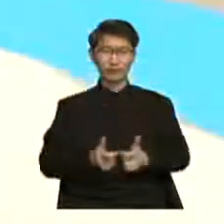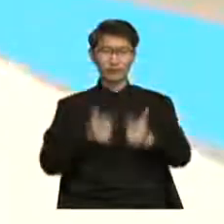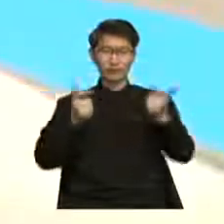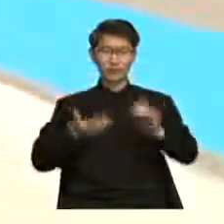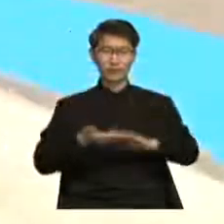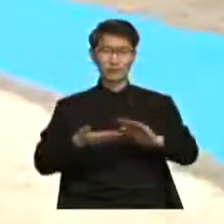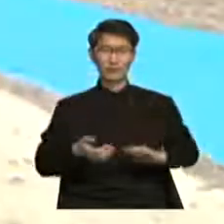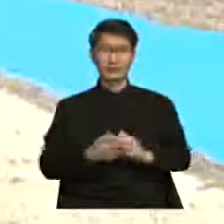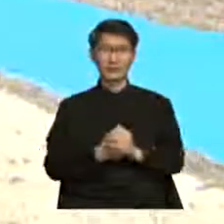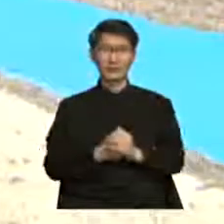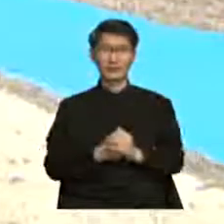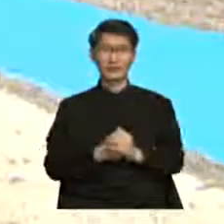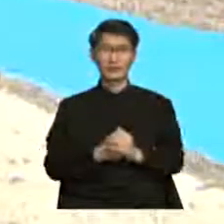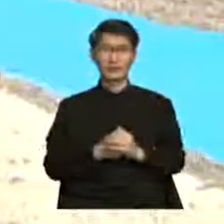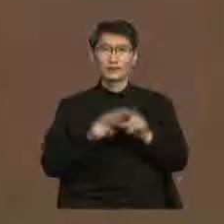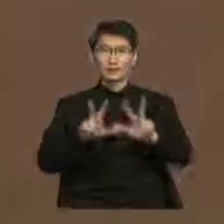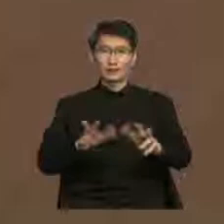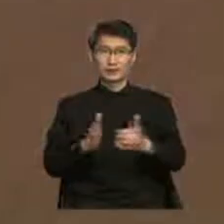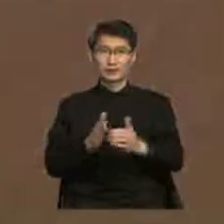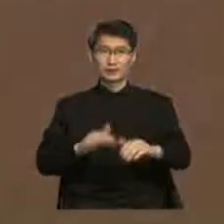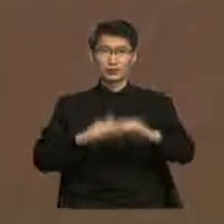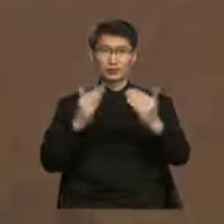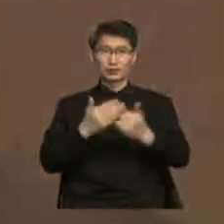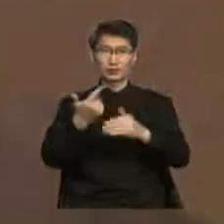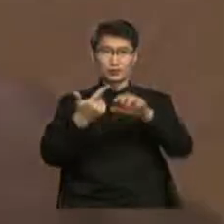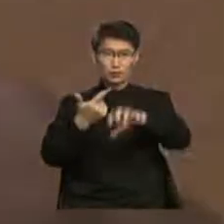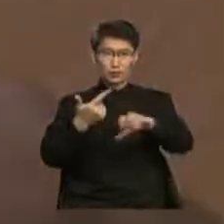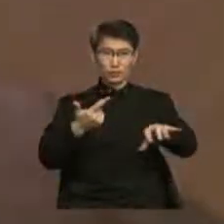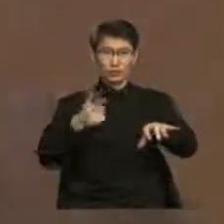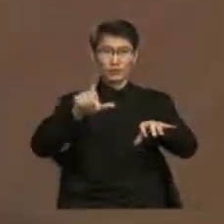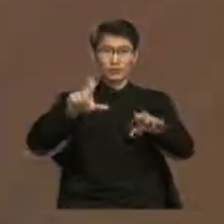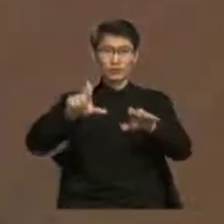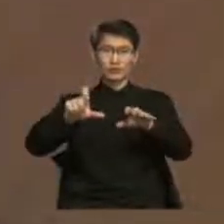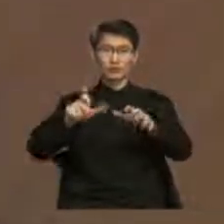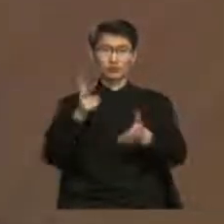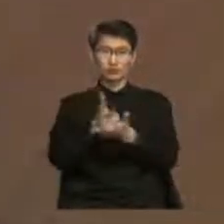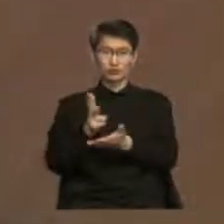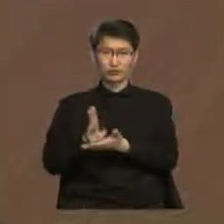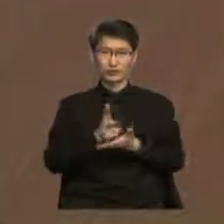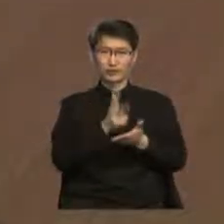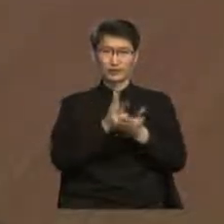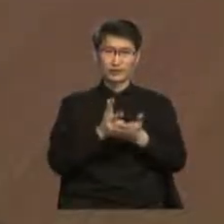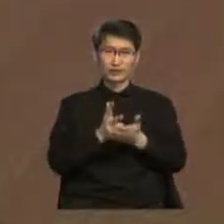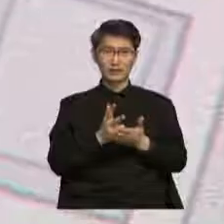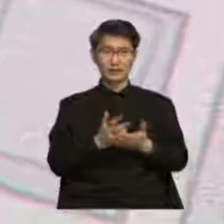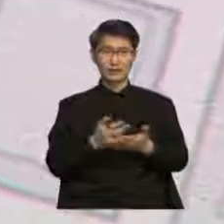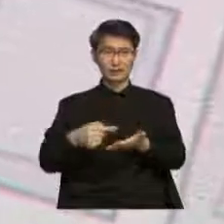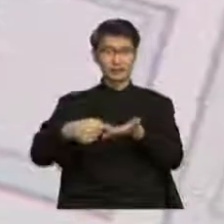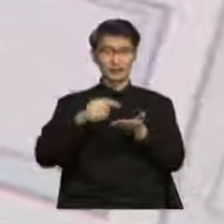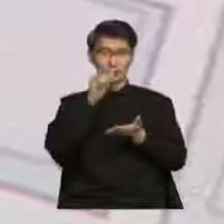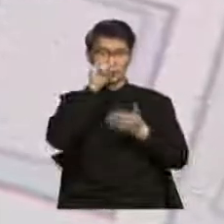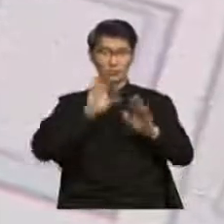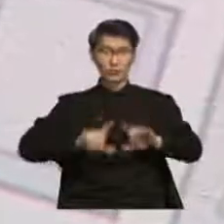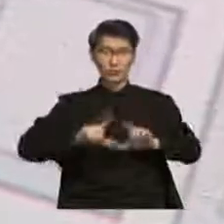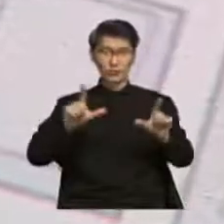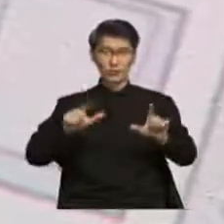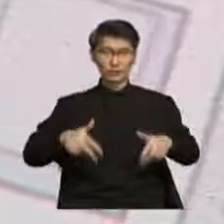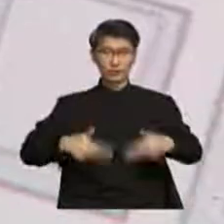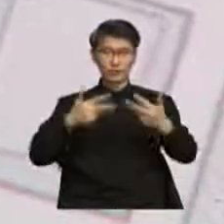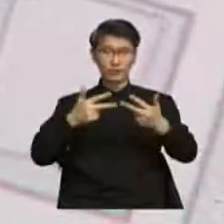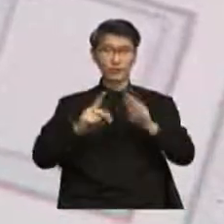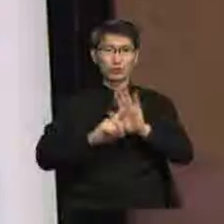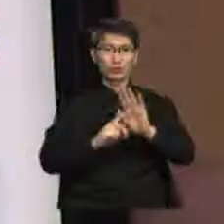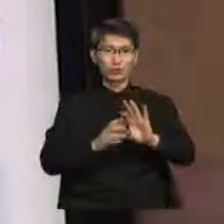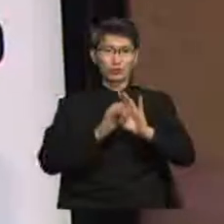확대한 것입니다. 구는 현재까지 모두 6곳, 15면의 골목 공유 주차장을 발굴했고 올해는 비대면 홍보 등을